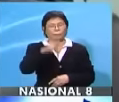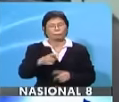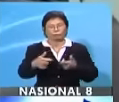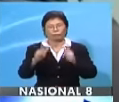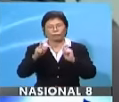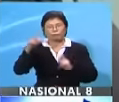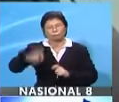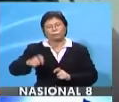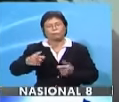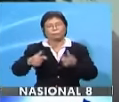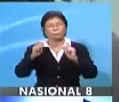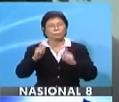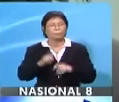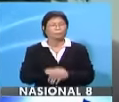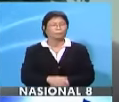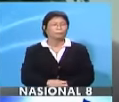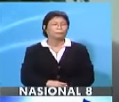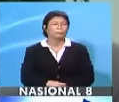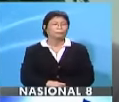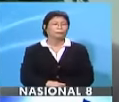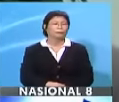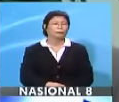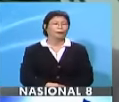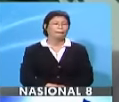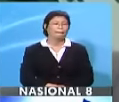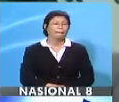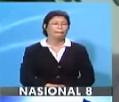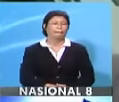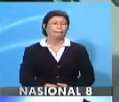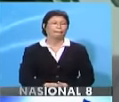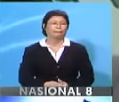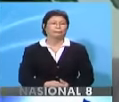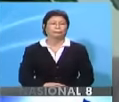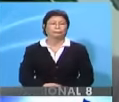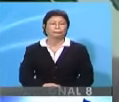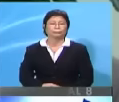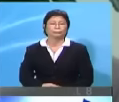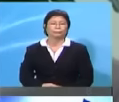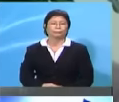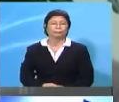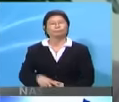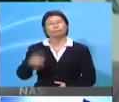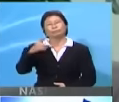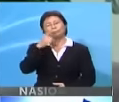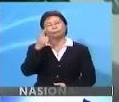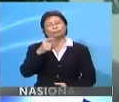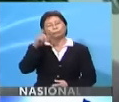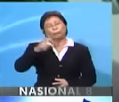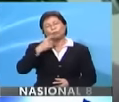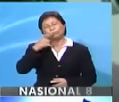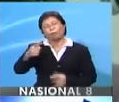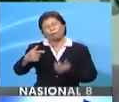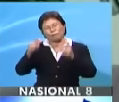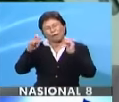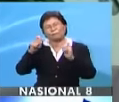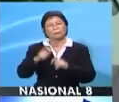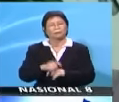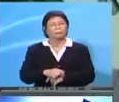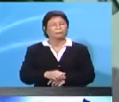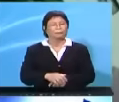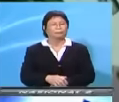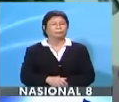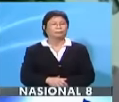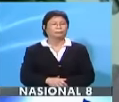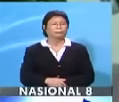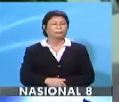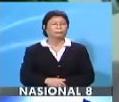Mega apa? Mega sunuh pun suruh cepat kan? Pasal ni dah